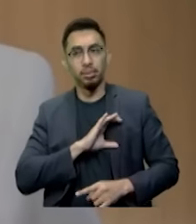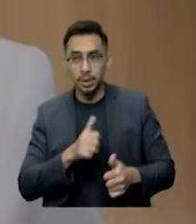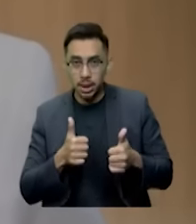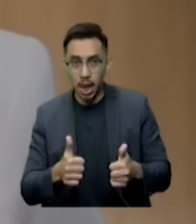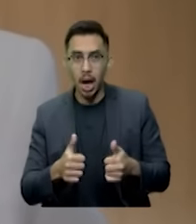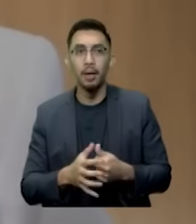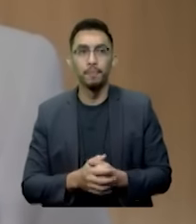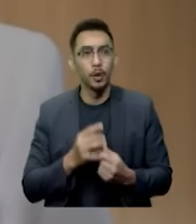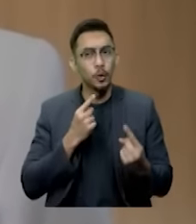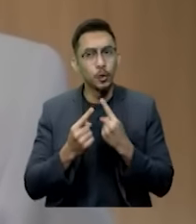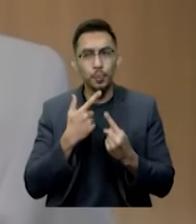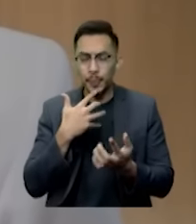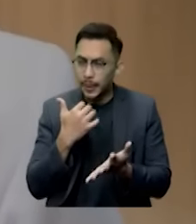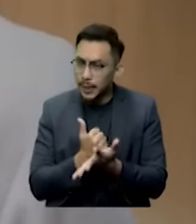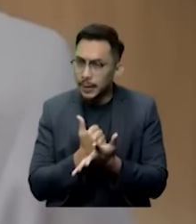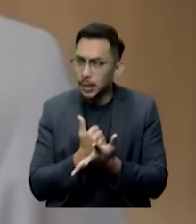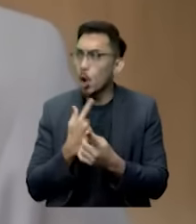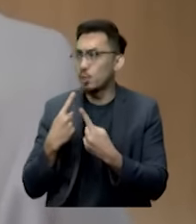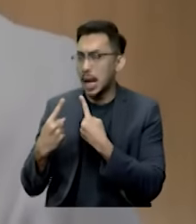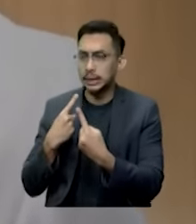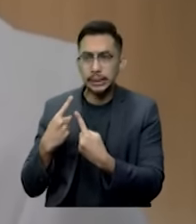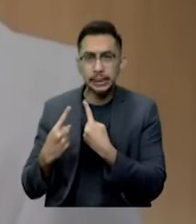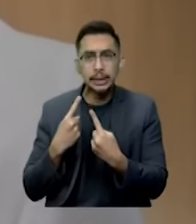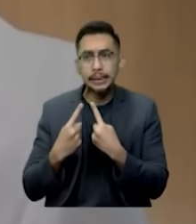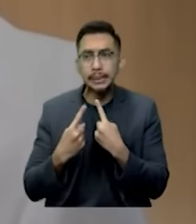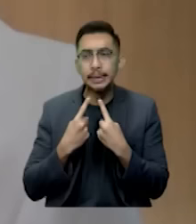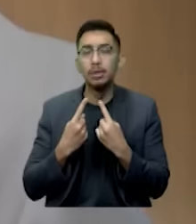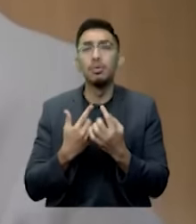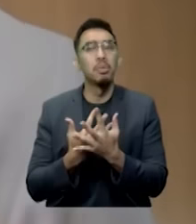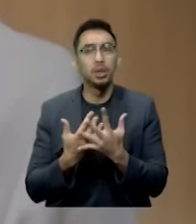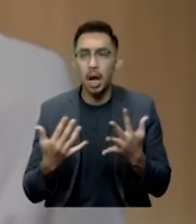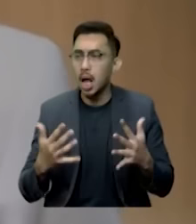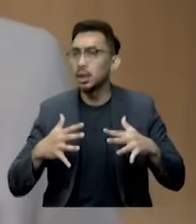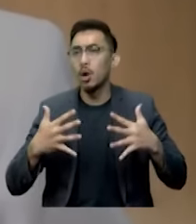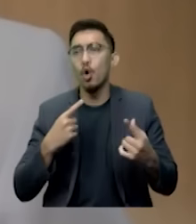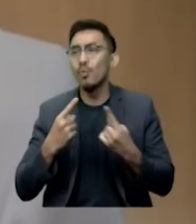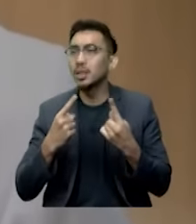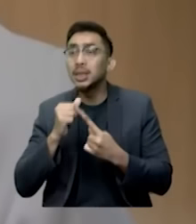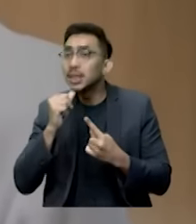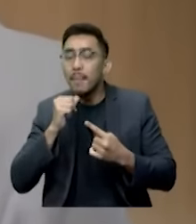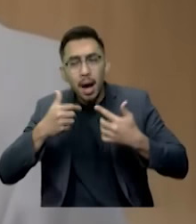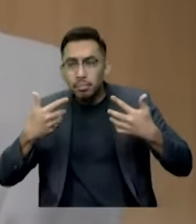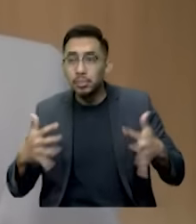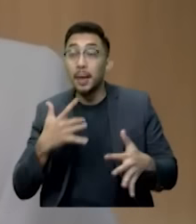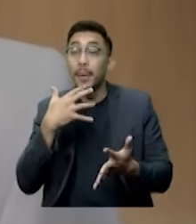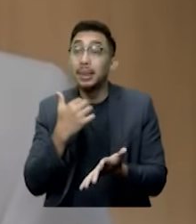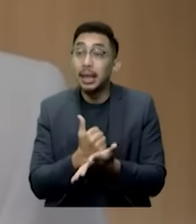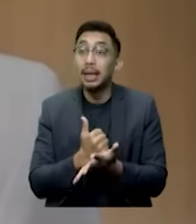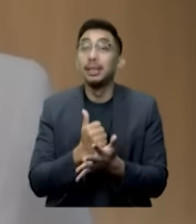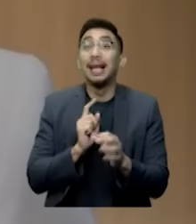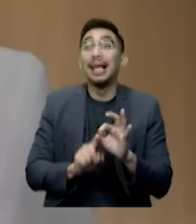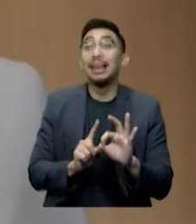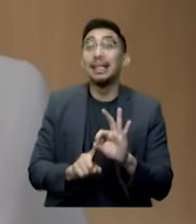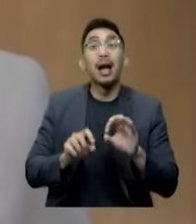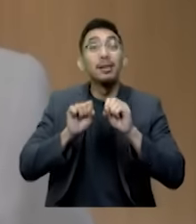bagaimana berkomunikasi kepada customer, tapi juga komunikasi kepada siapapun. Jadi supaya substansinya itu bisa tersampaikan dengan